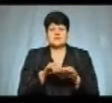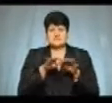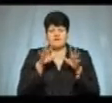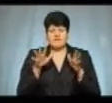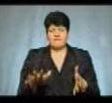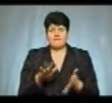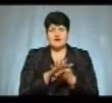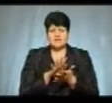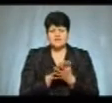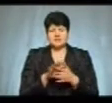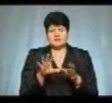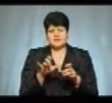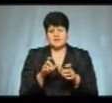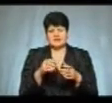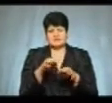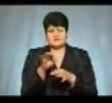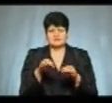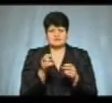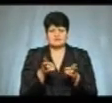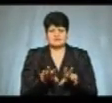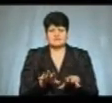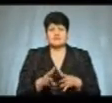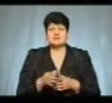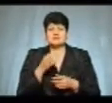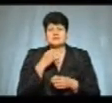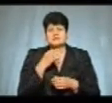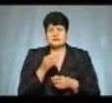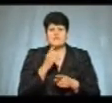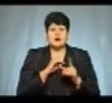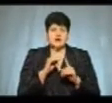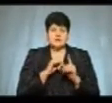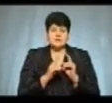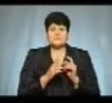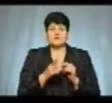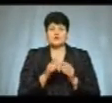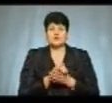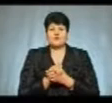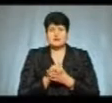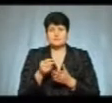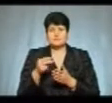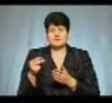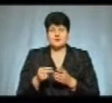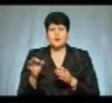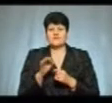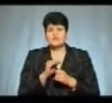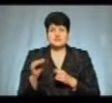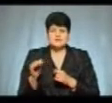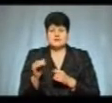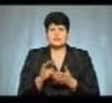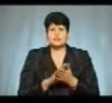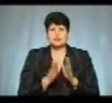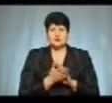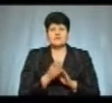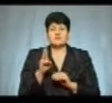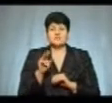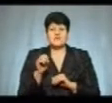сьогодні повідомив радник директора цього підприємства Василь Воробець. За його словами, у понеділок товариство укладе офіційний договір з Шепетівською